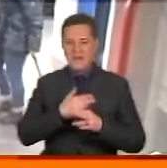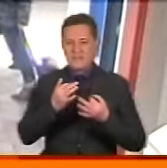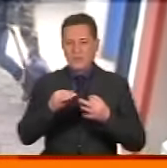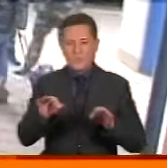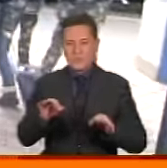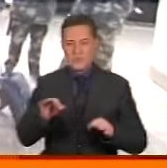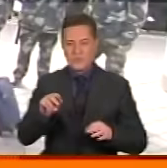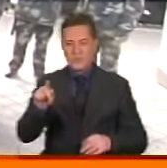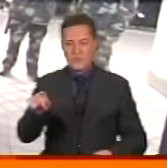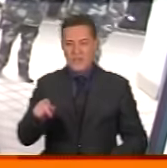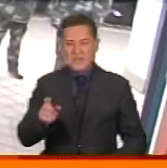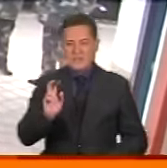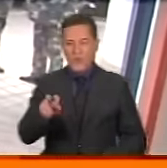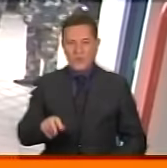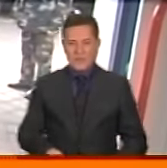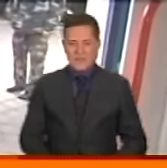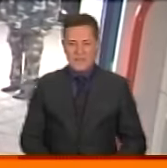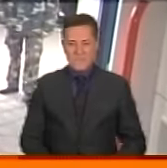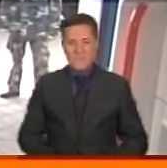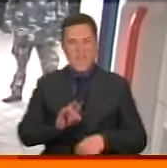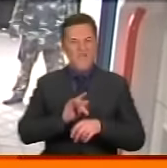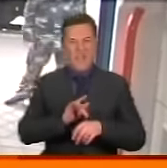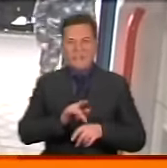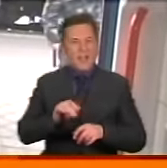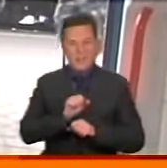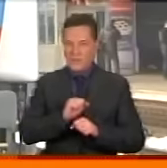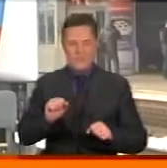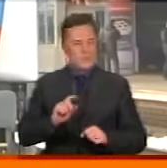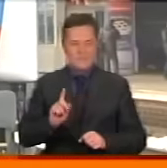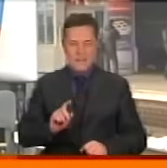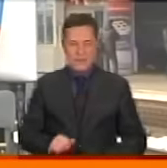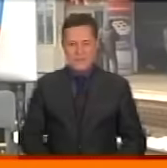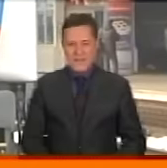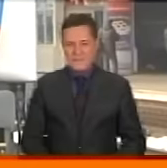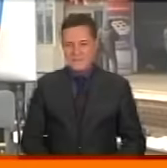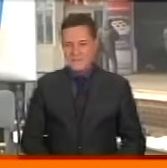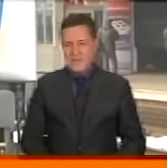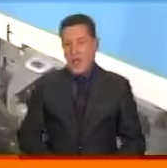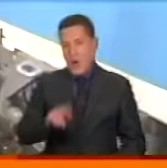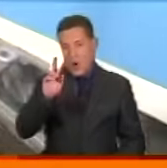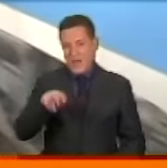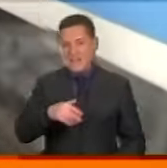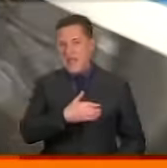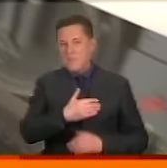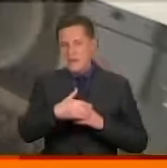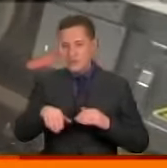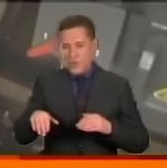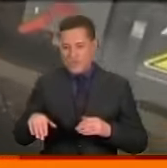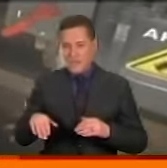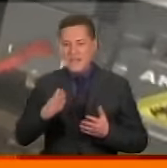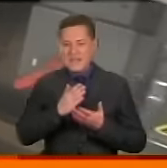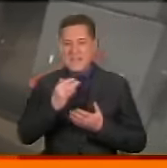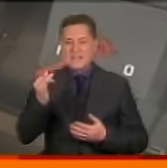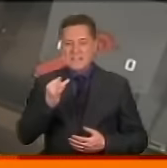допуску немає, щоб... І фанату теж не можна? Ну не можна, ну. Оглядаємо потяга ззовні, теж є цікавинки.